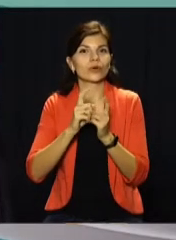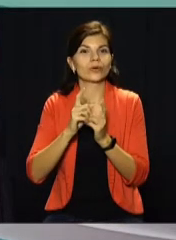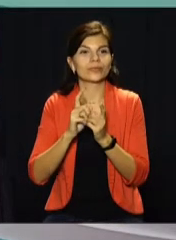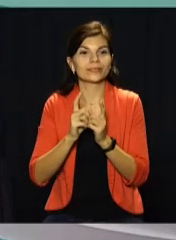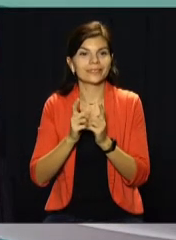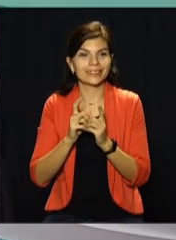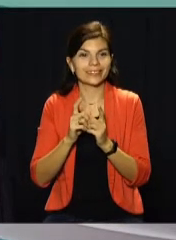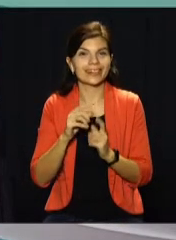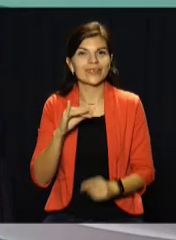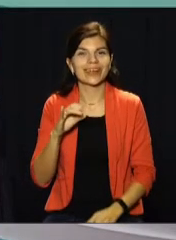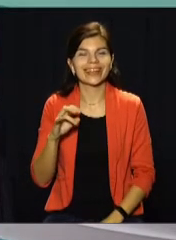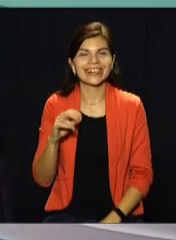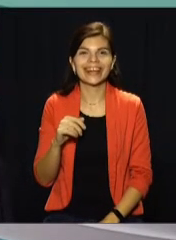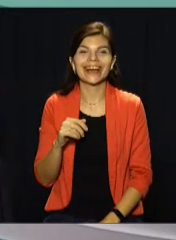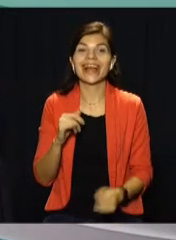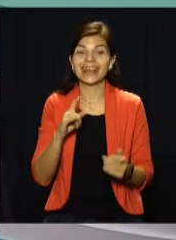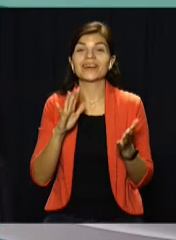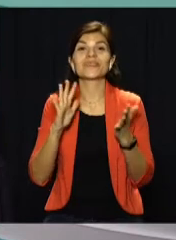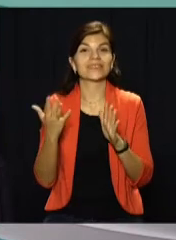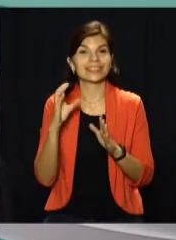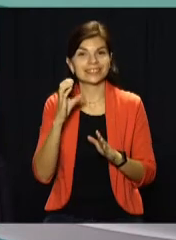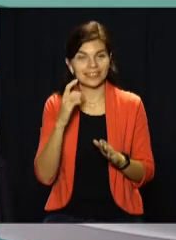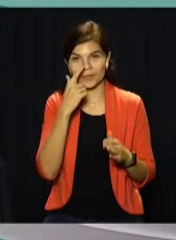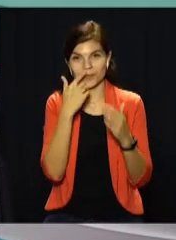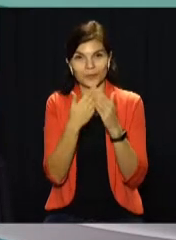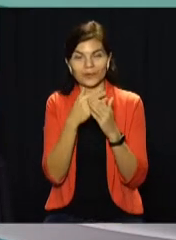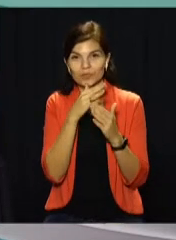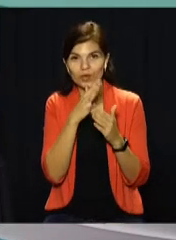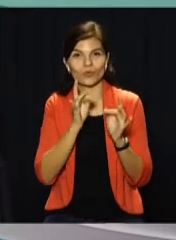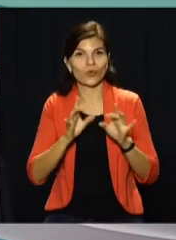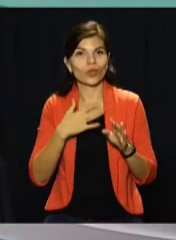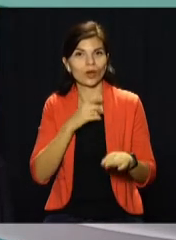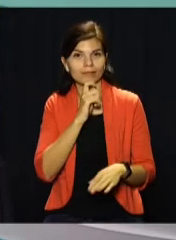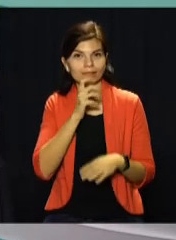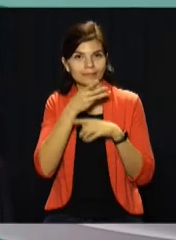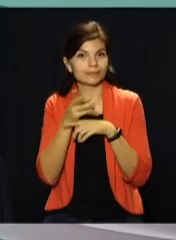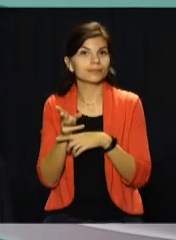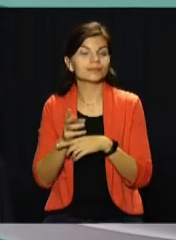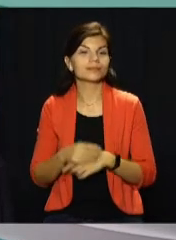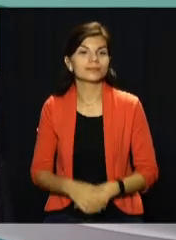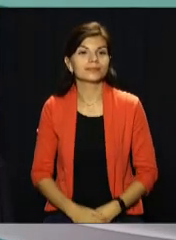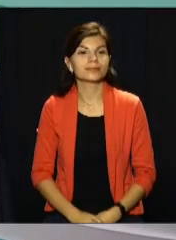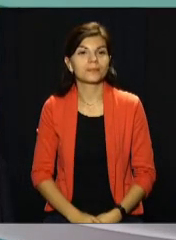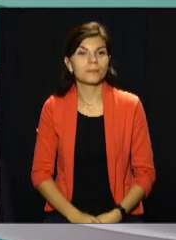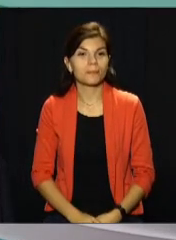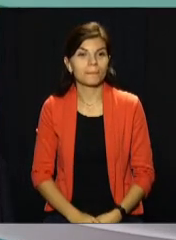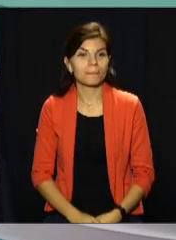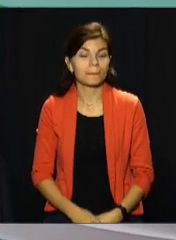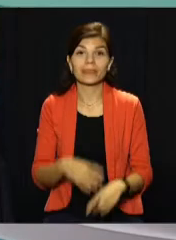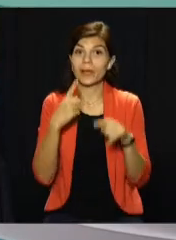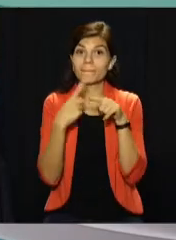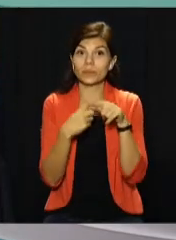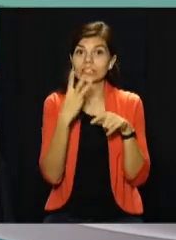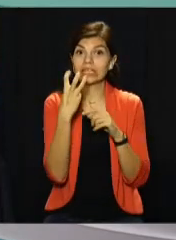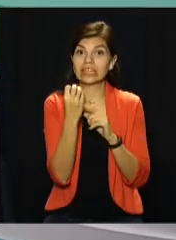Вітаю, новини на відкритому. В студії Юлія Демченко та сурдоперекладачка Юліана Пугавкіна. Про події середи найближчим часом